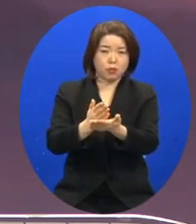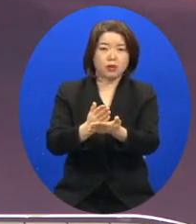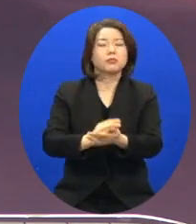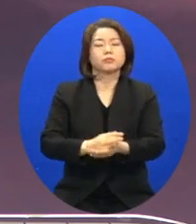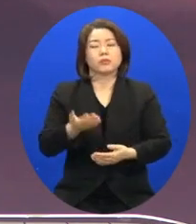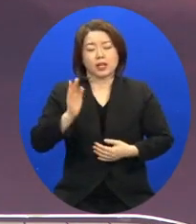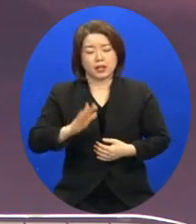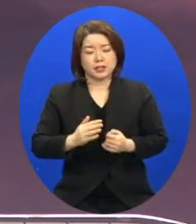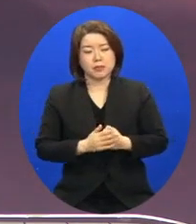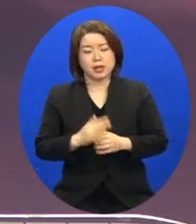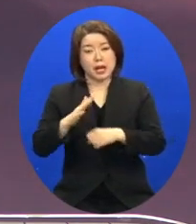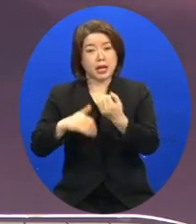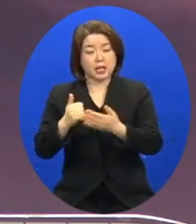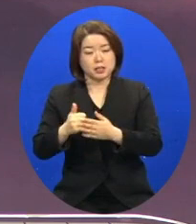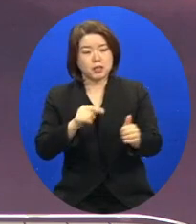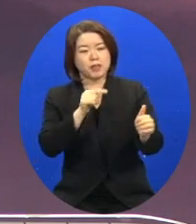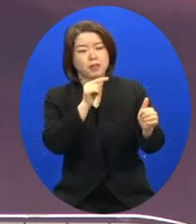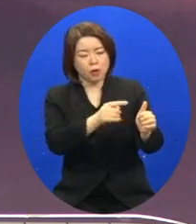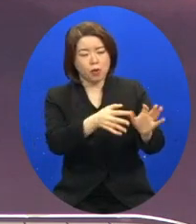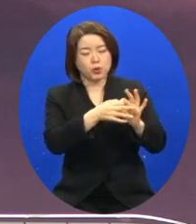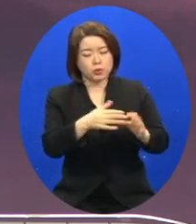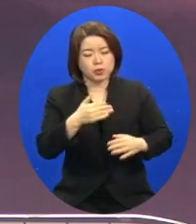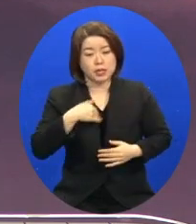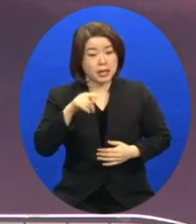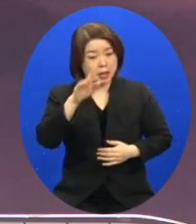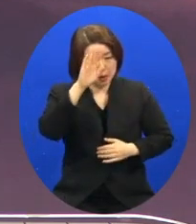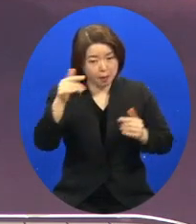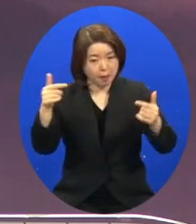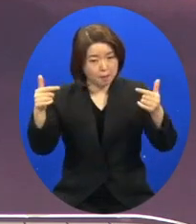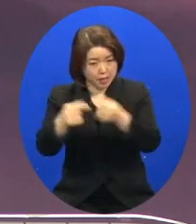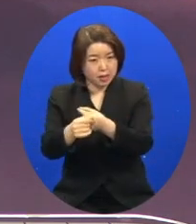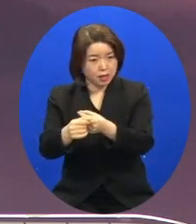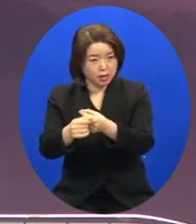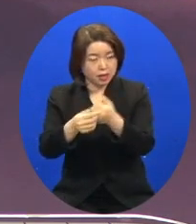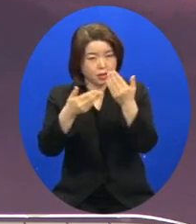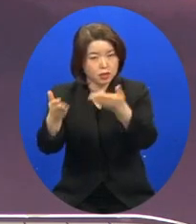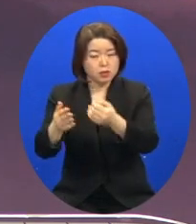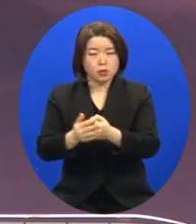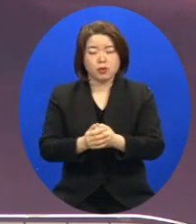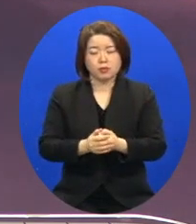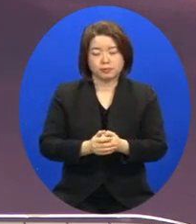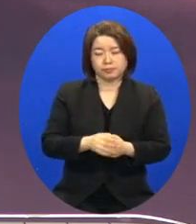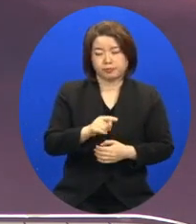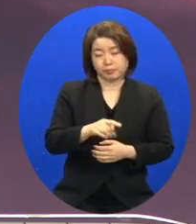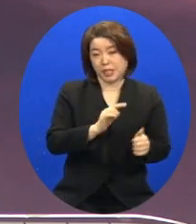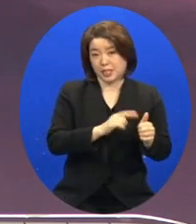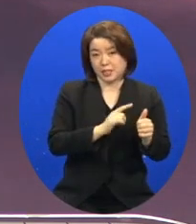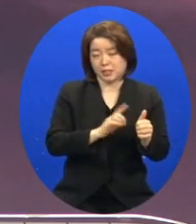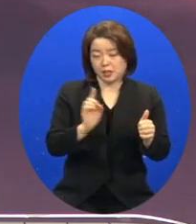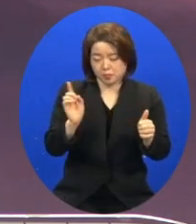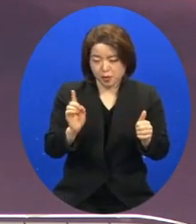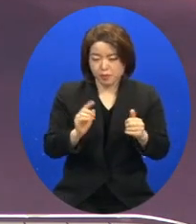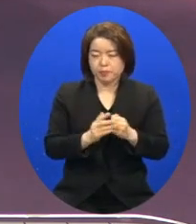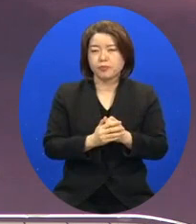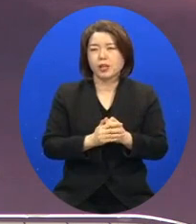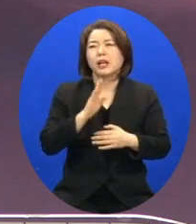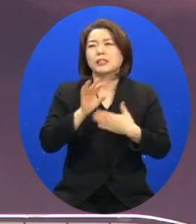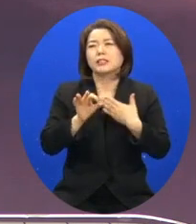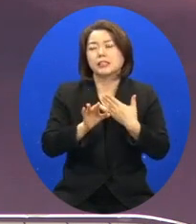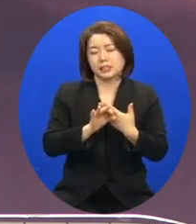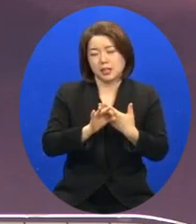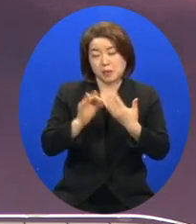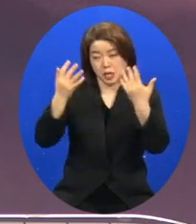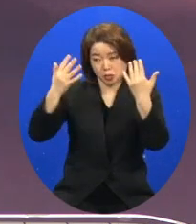그래도 너를 통해서 내가 고치겠다고 하셨어요. 그때 넌지우스 수도사가 그렇다면 조건을 말씀을